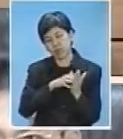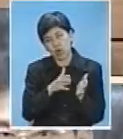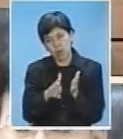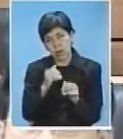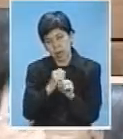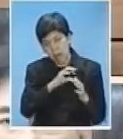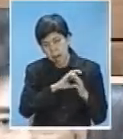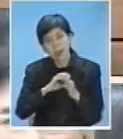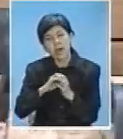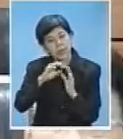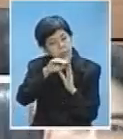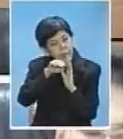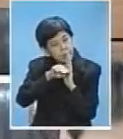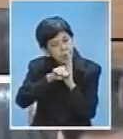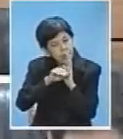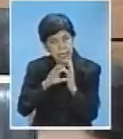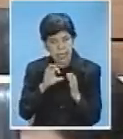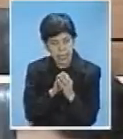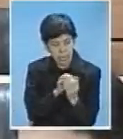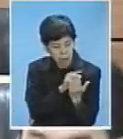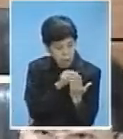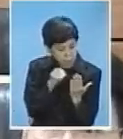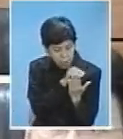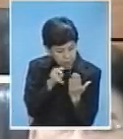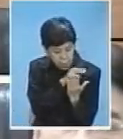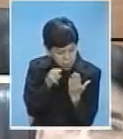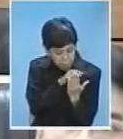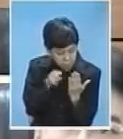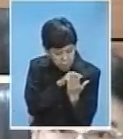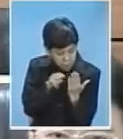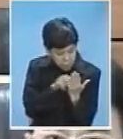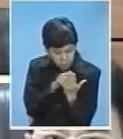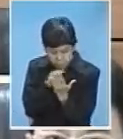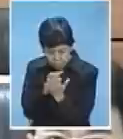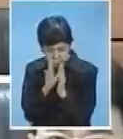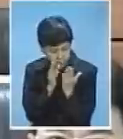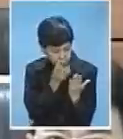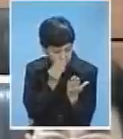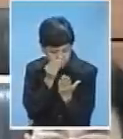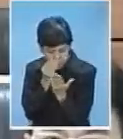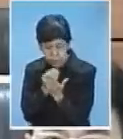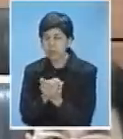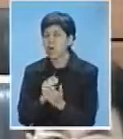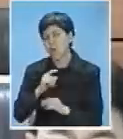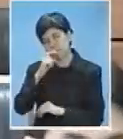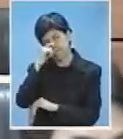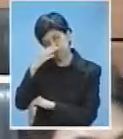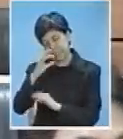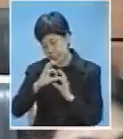รียกว่ากำหนดให้การอ่านเป็นวาระแห่งชาติตามนโยบายของรัฐบาลที่แ